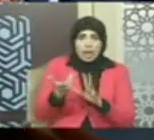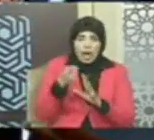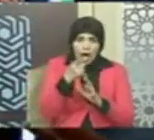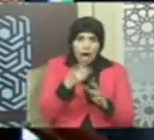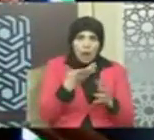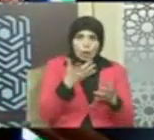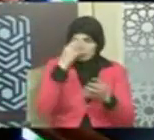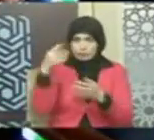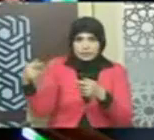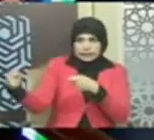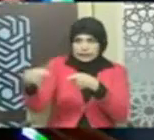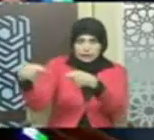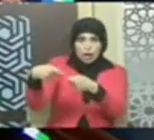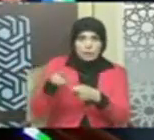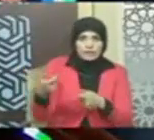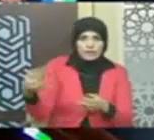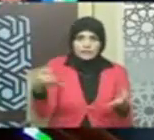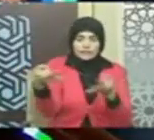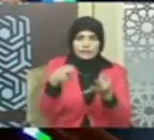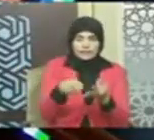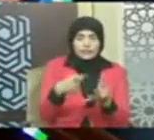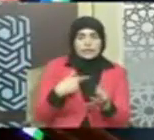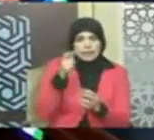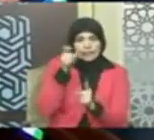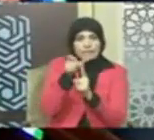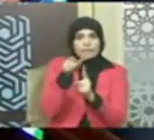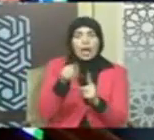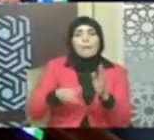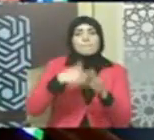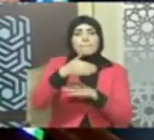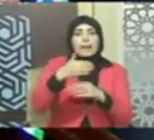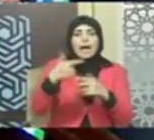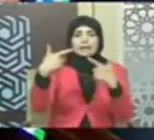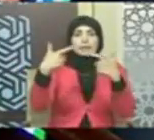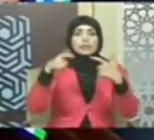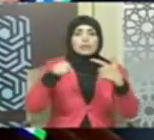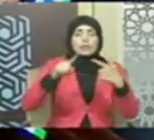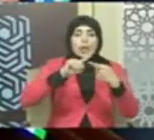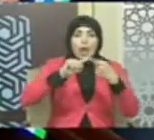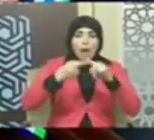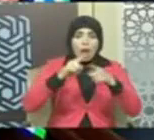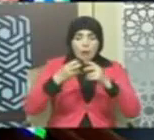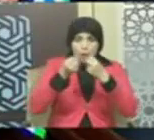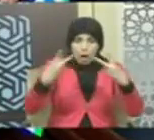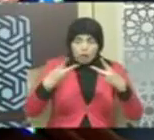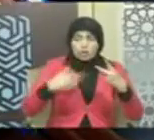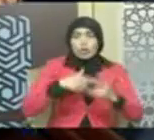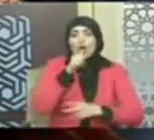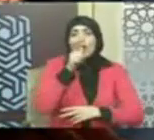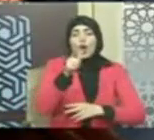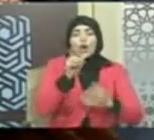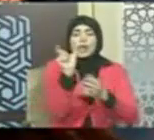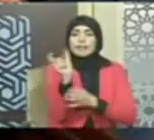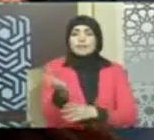ومعركة من المعارك، وبعد انتهاء المعركة، قال النبي صلى الله عليه وسلم